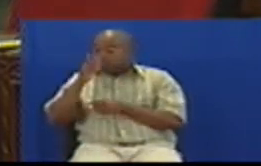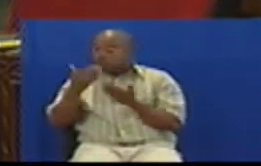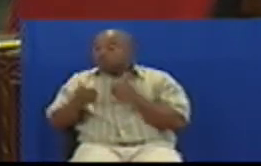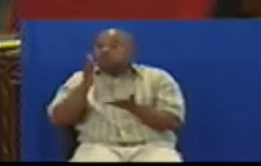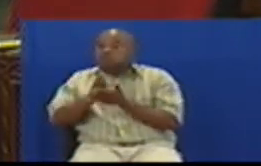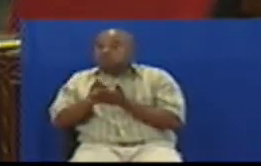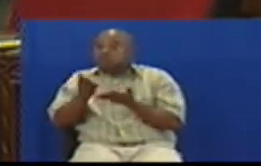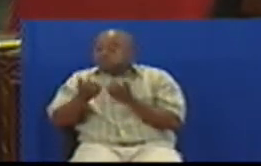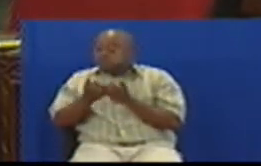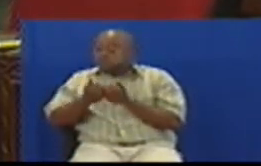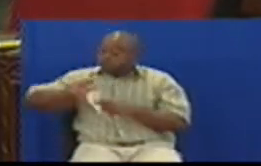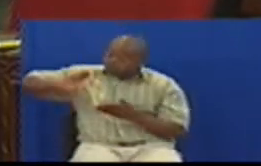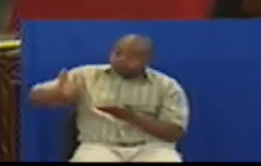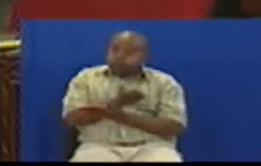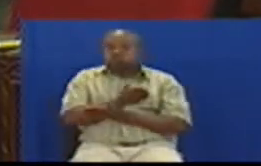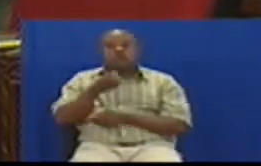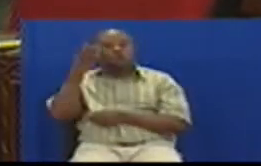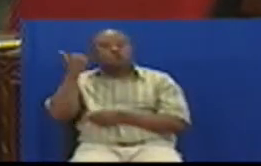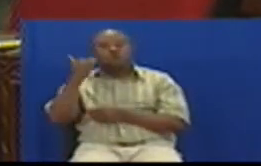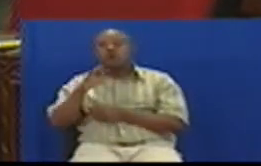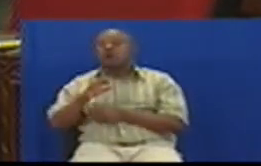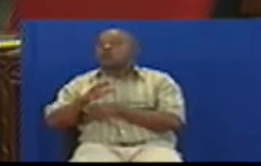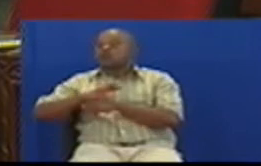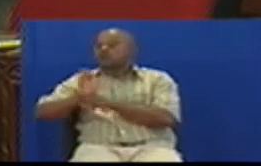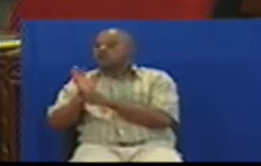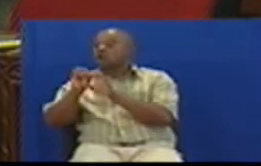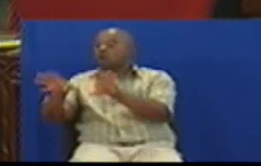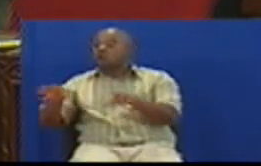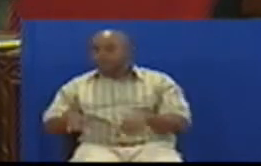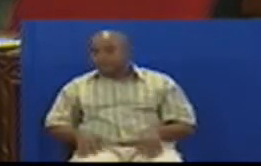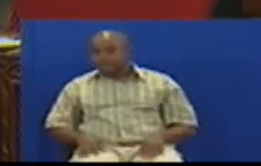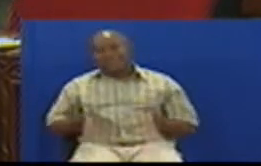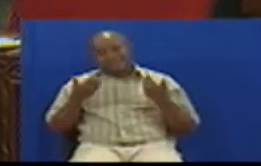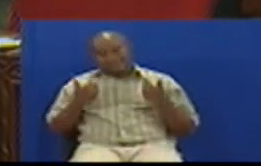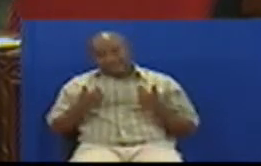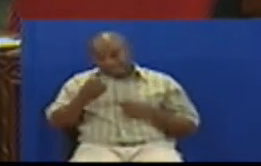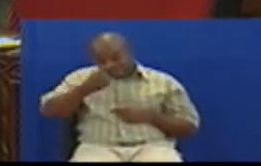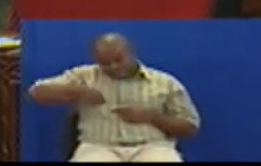kwamba tunautokomeza ugonjwa huu. Lakini Watanzania